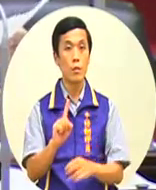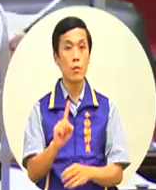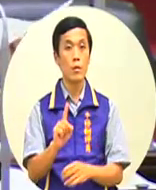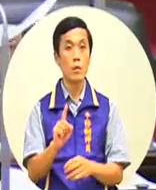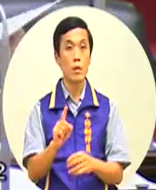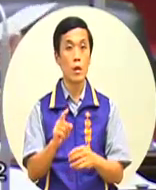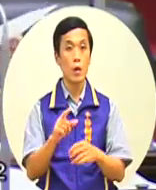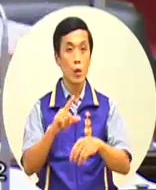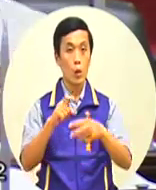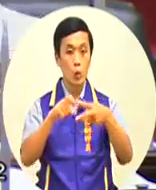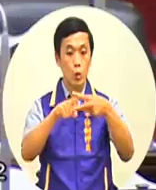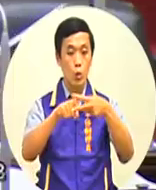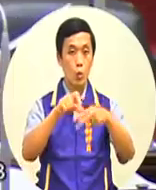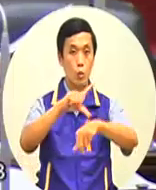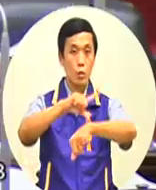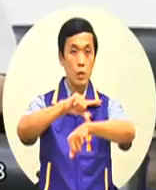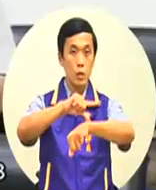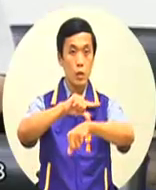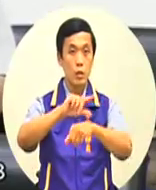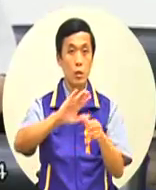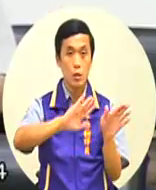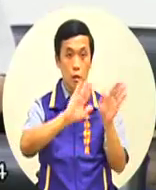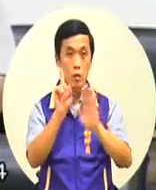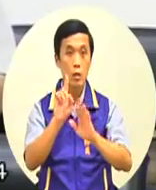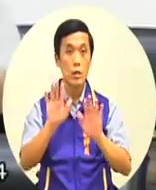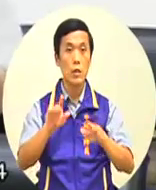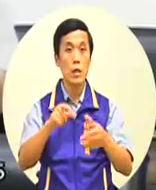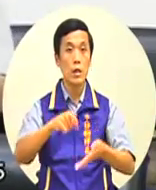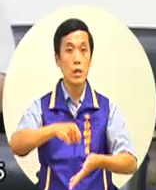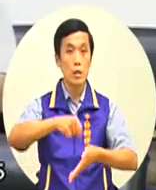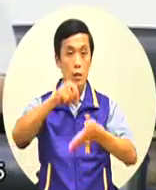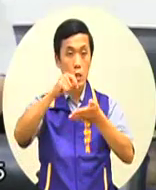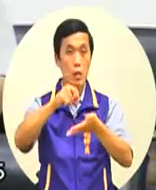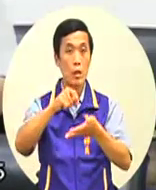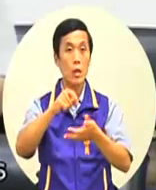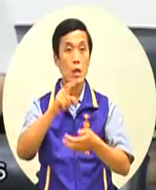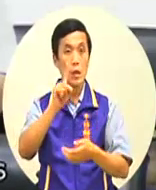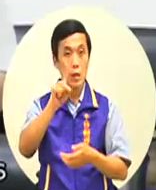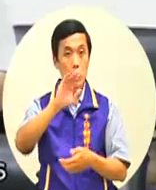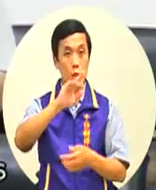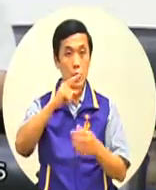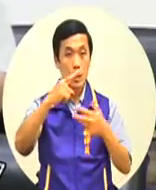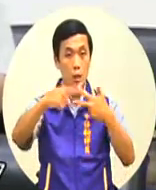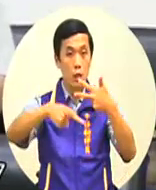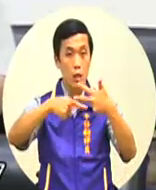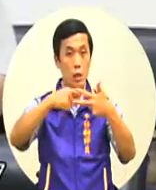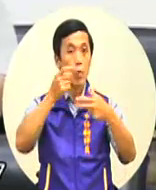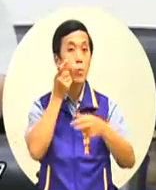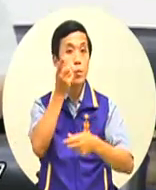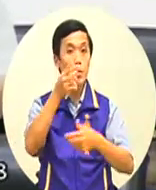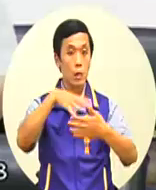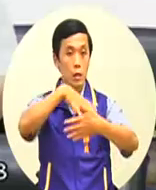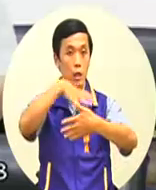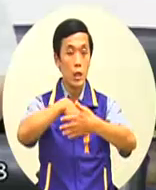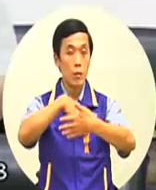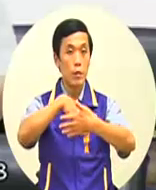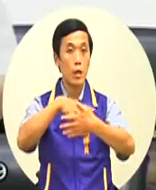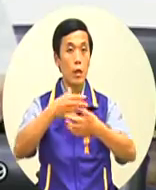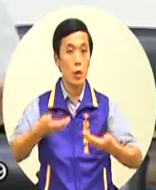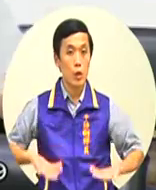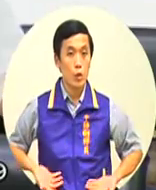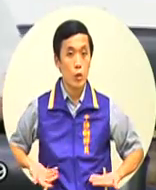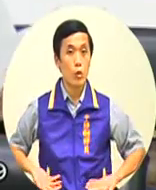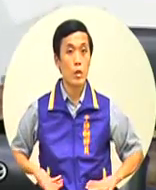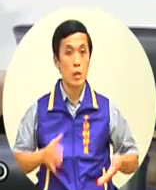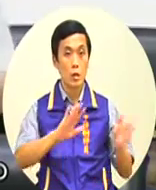工时的部分，我们现在在讲一例一休，所以之所以政府要改变的原因，就是台湾的工时，